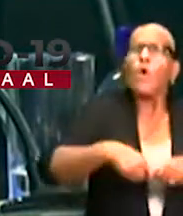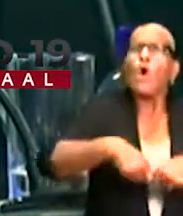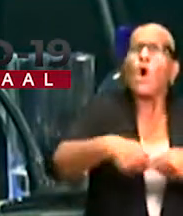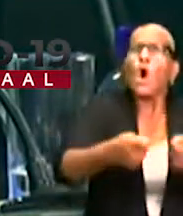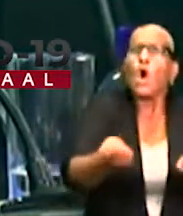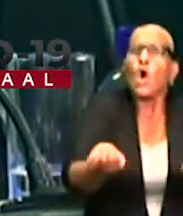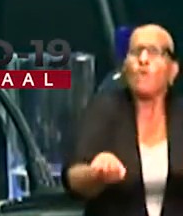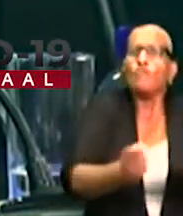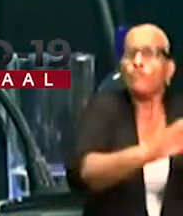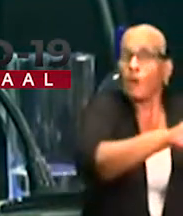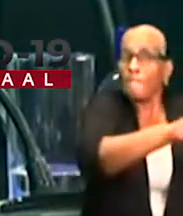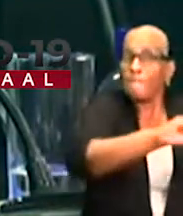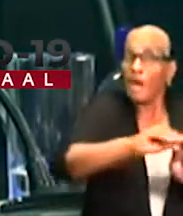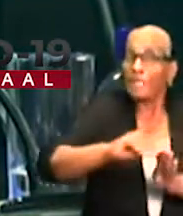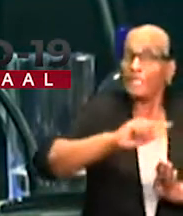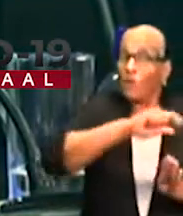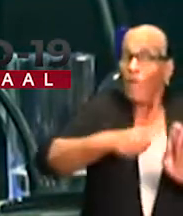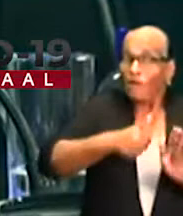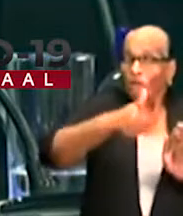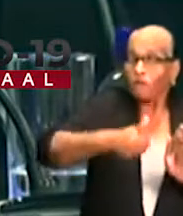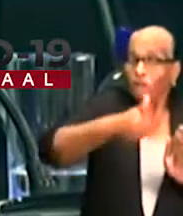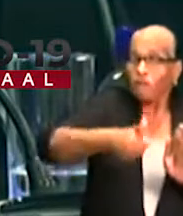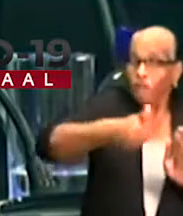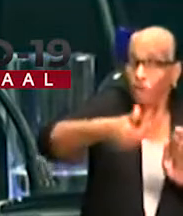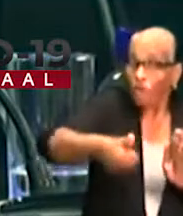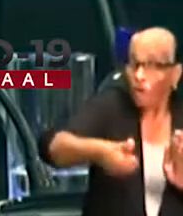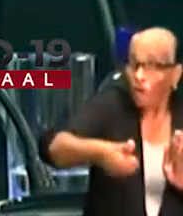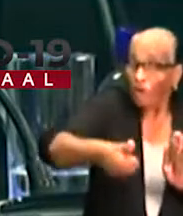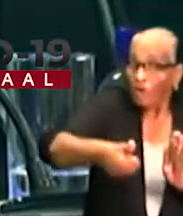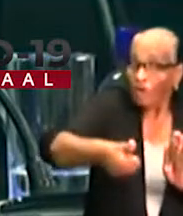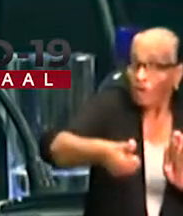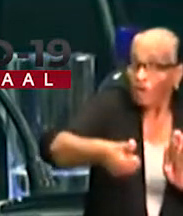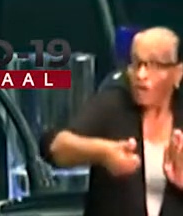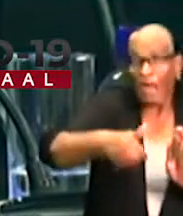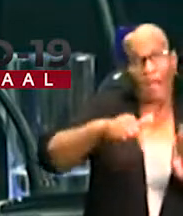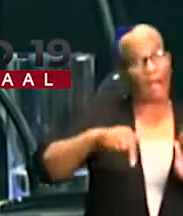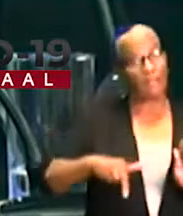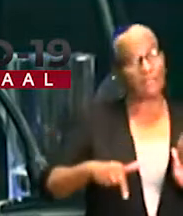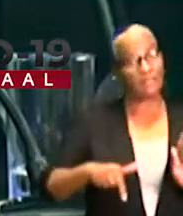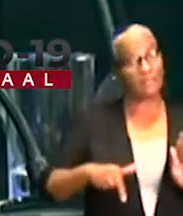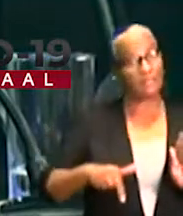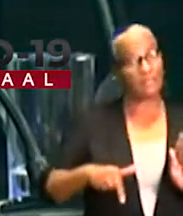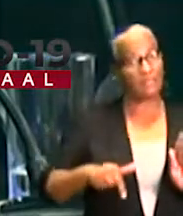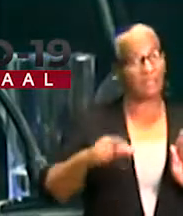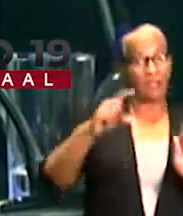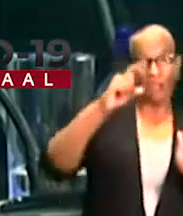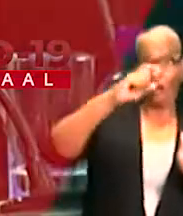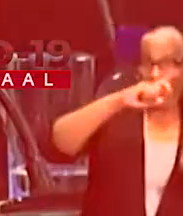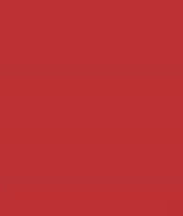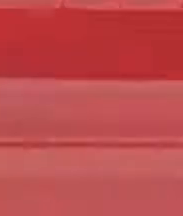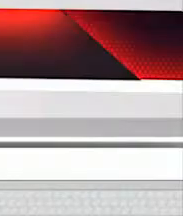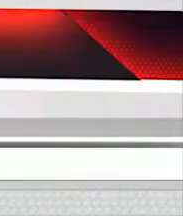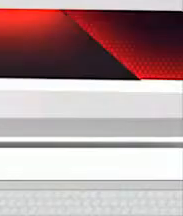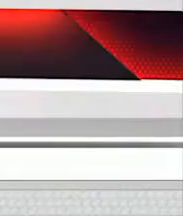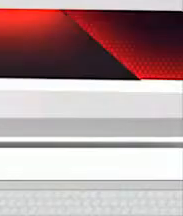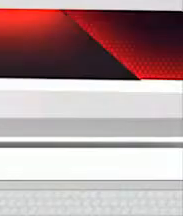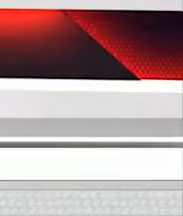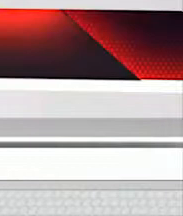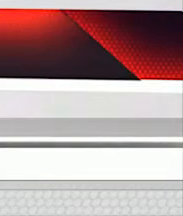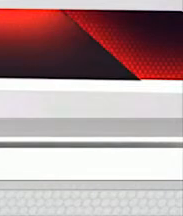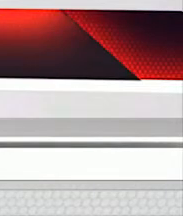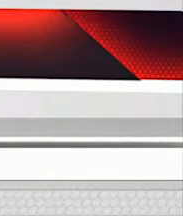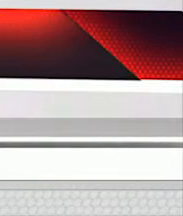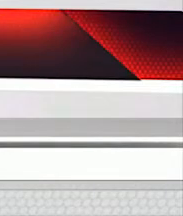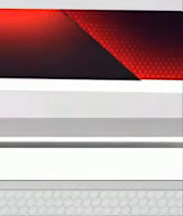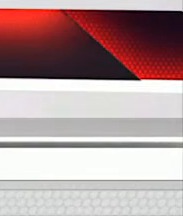maatregelen die we zullen volgen, als er enige bijsturing moet plaatsvinden of als we op die voet verder kunnen. Regelmatig worden